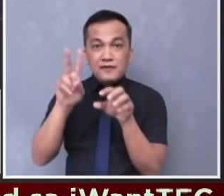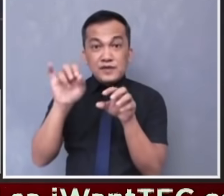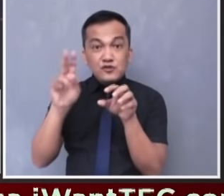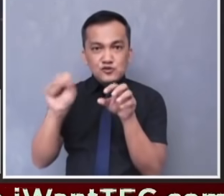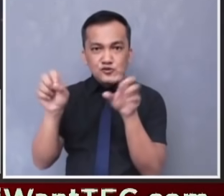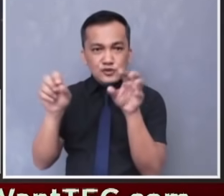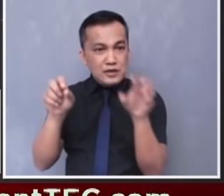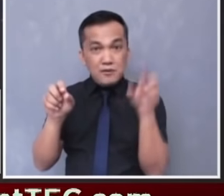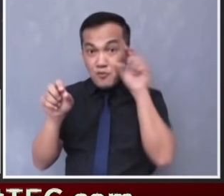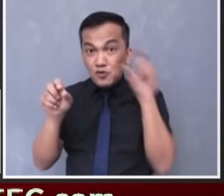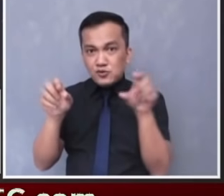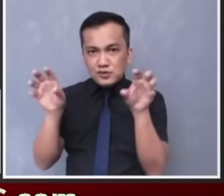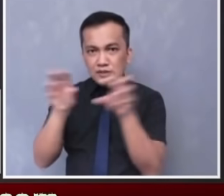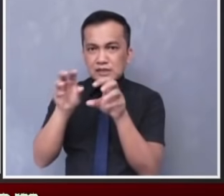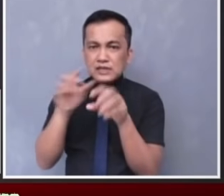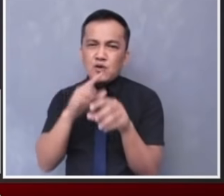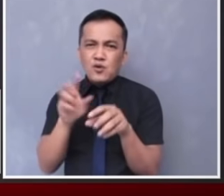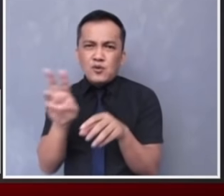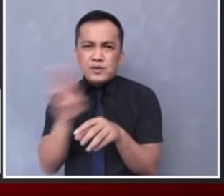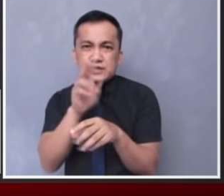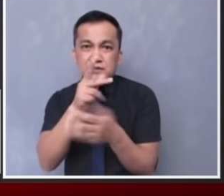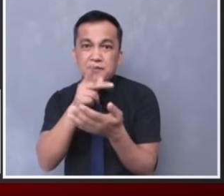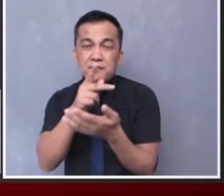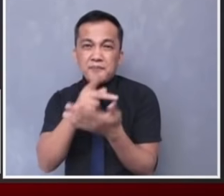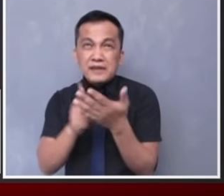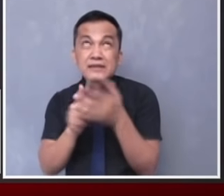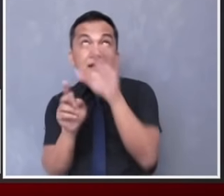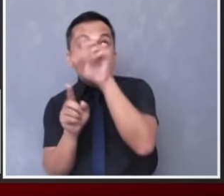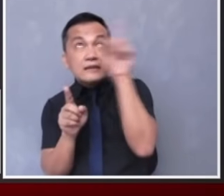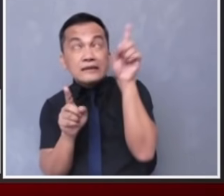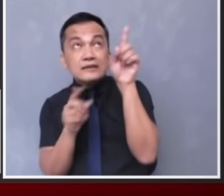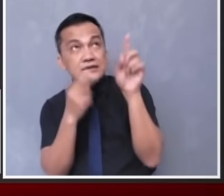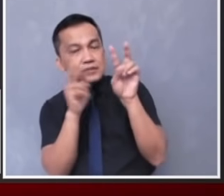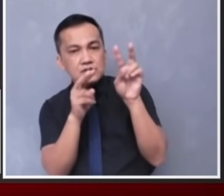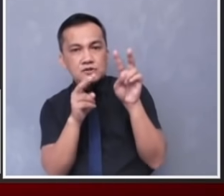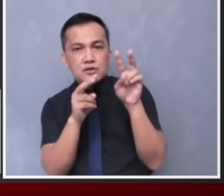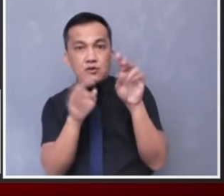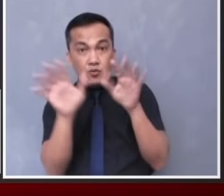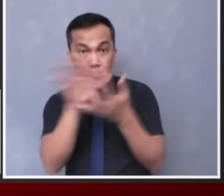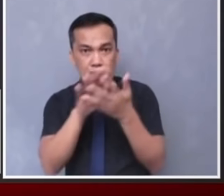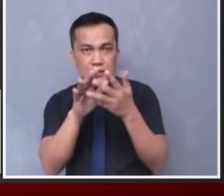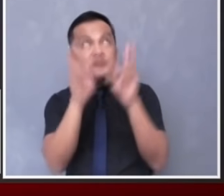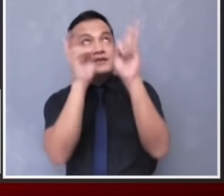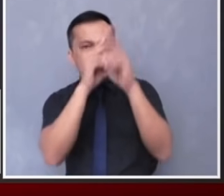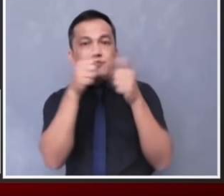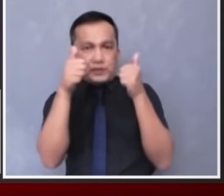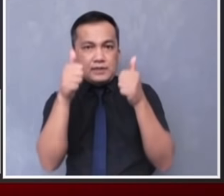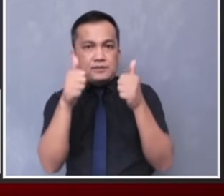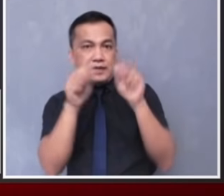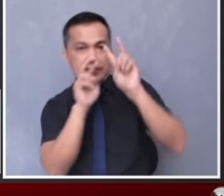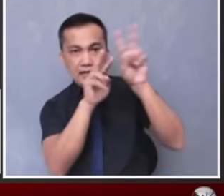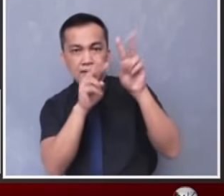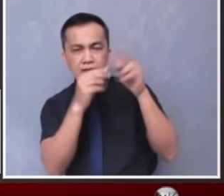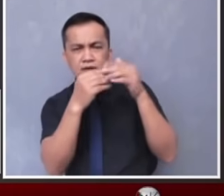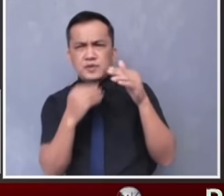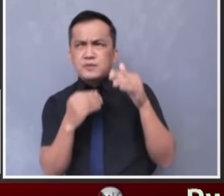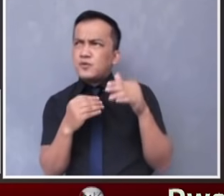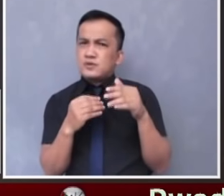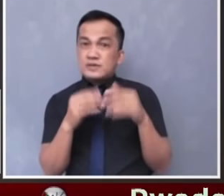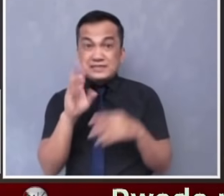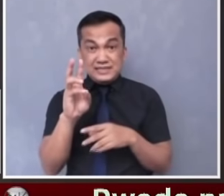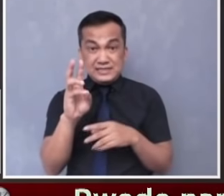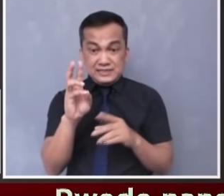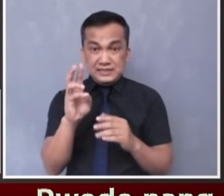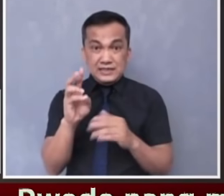tibok kanlurang bahagi ng kalangitan, yan ay kung hindi maulap. Maaring makita ito bago mag-alas 6 ngayong gabi